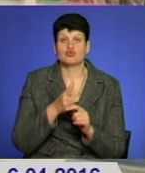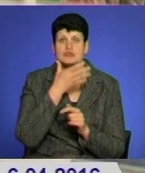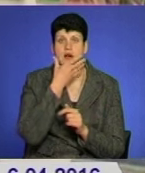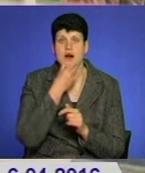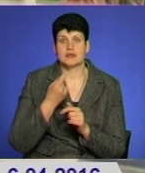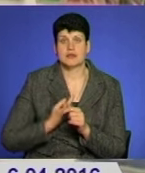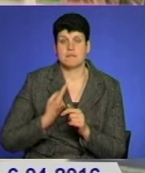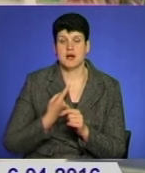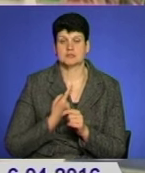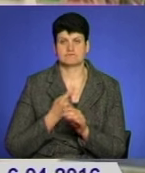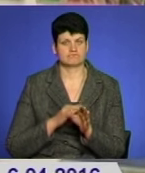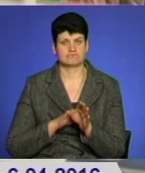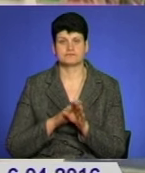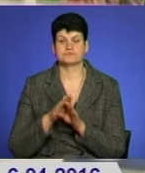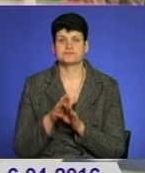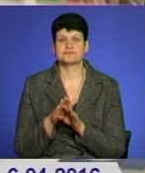майстер, зрілий.